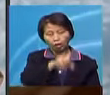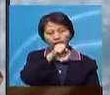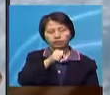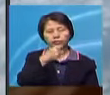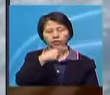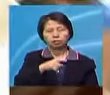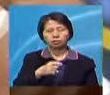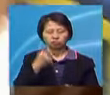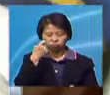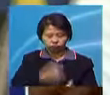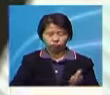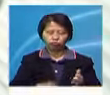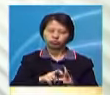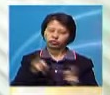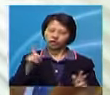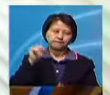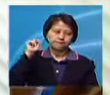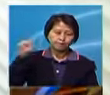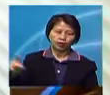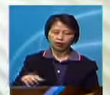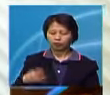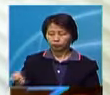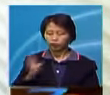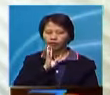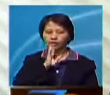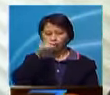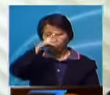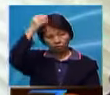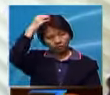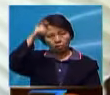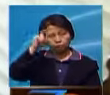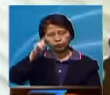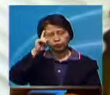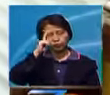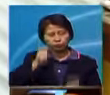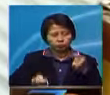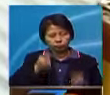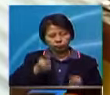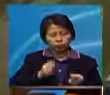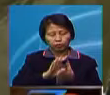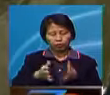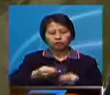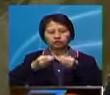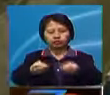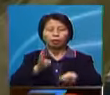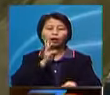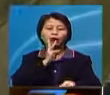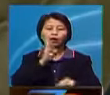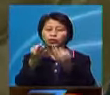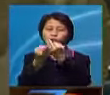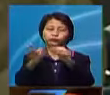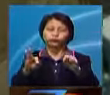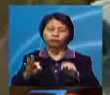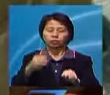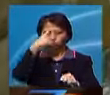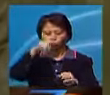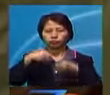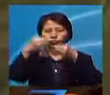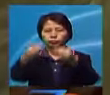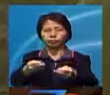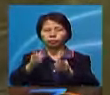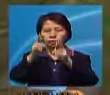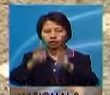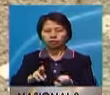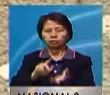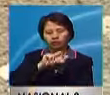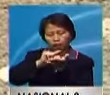alihannya menelan kos begitu tinggi. Beliau berkata kerajaan negeri wajar mempertimbang supaya pemberian air percuma hanya diberikan kepada